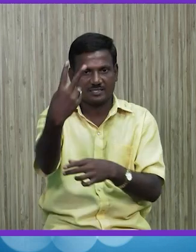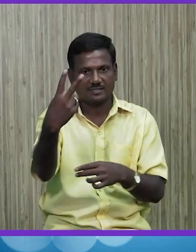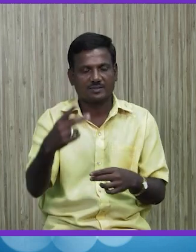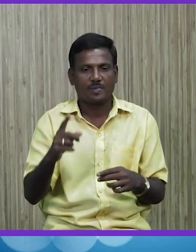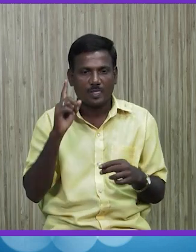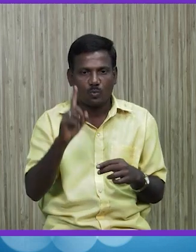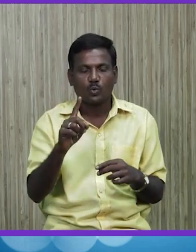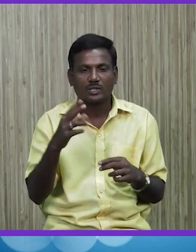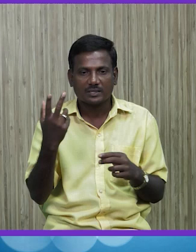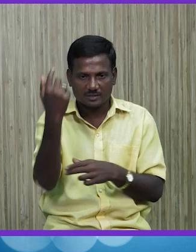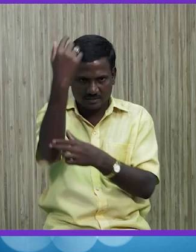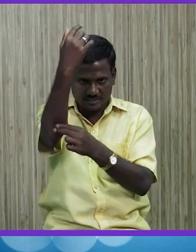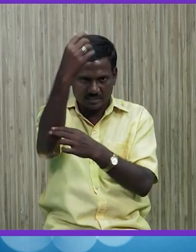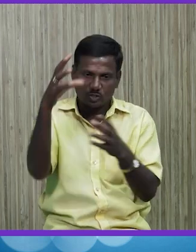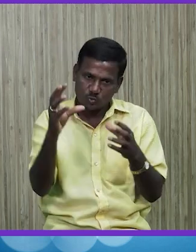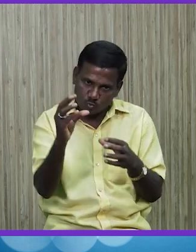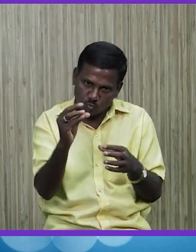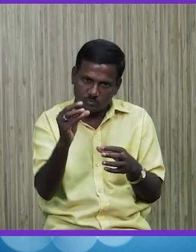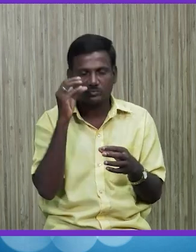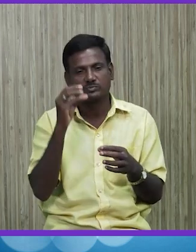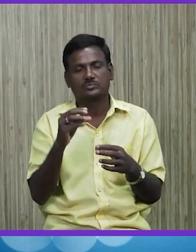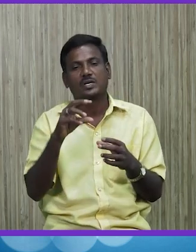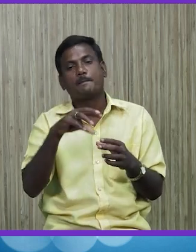ஒரு தசை சுறுங்கும் போது